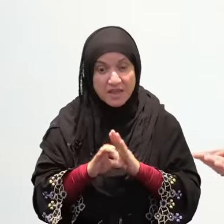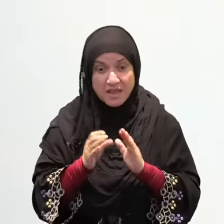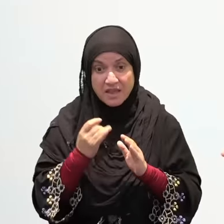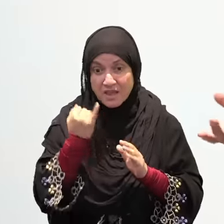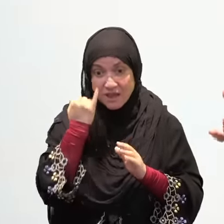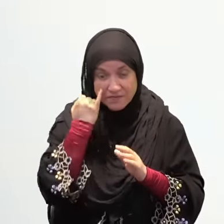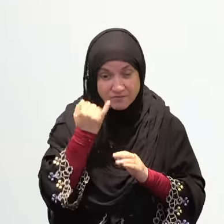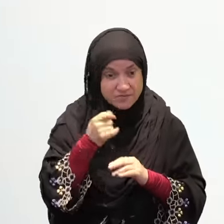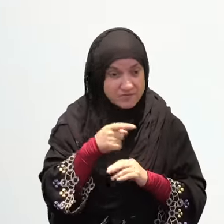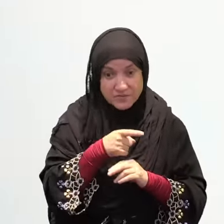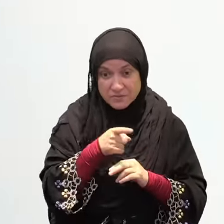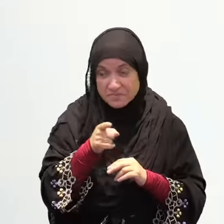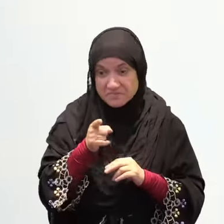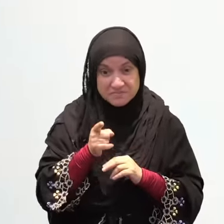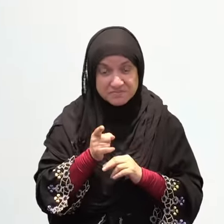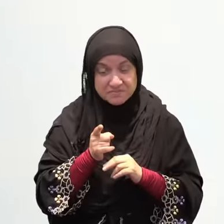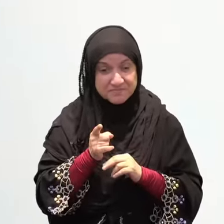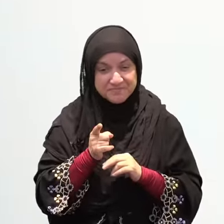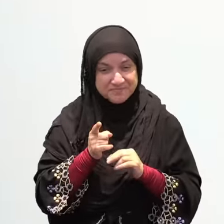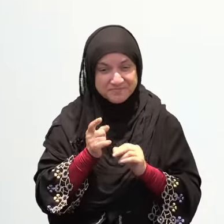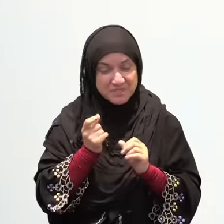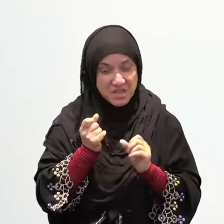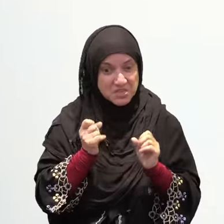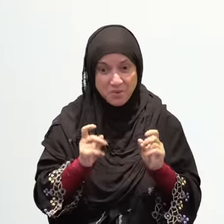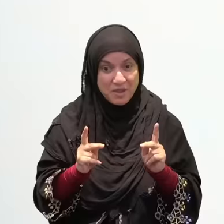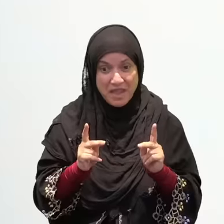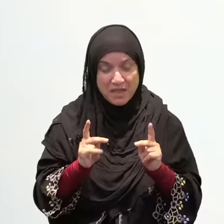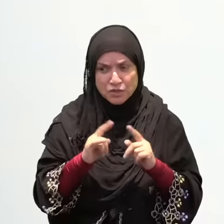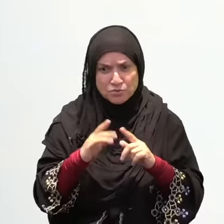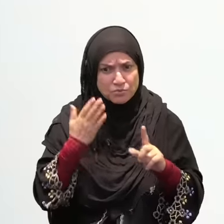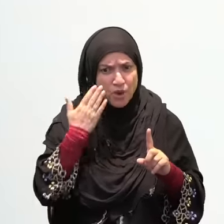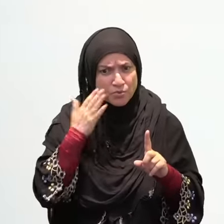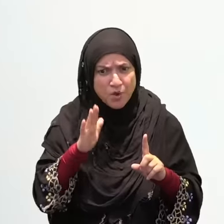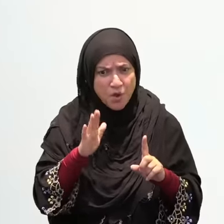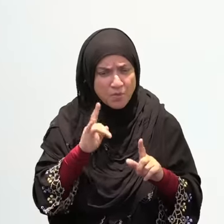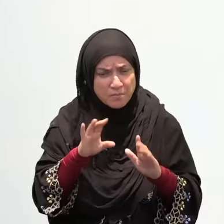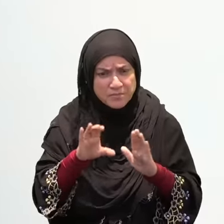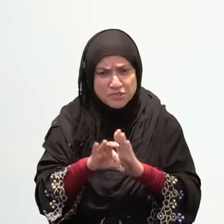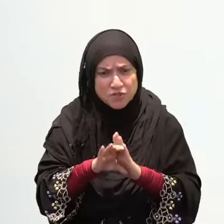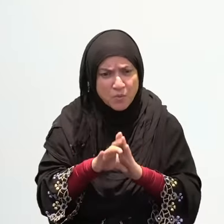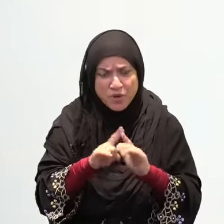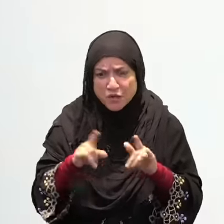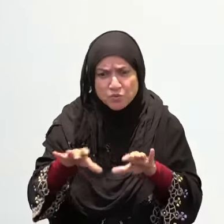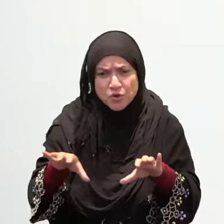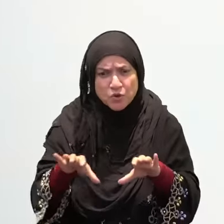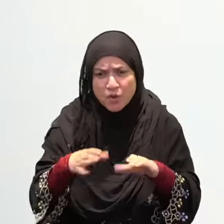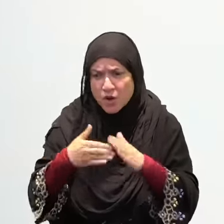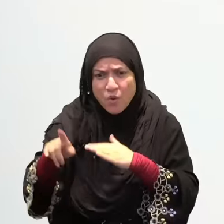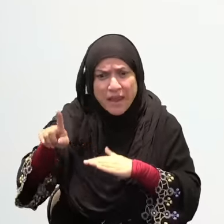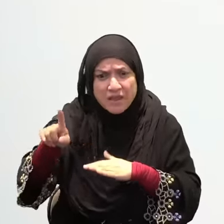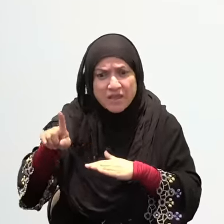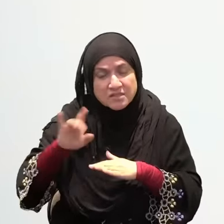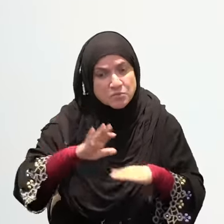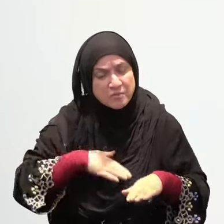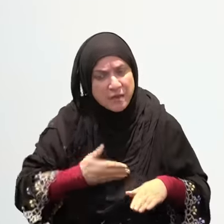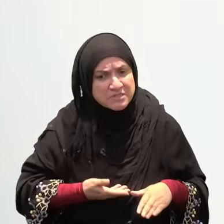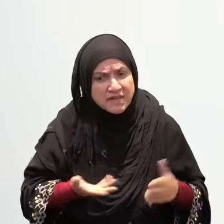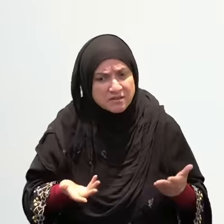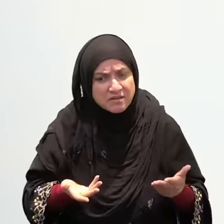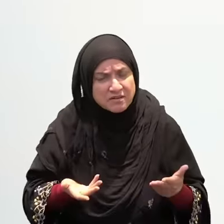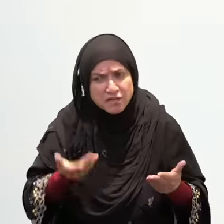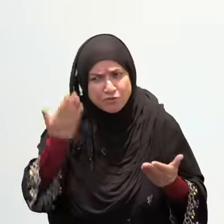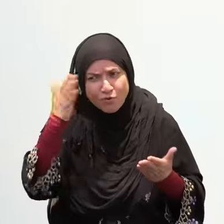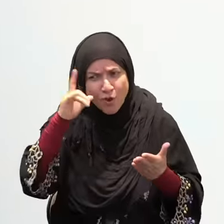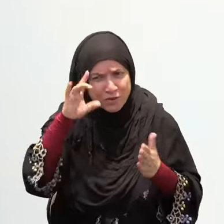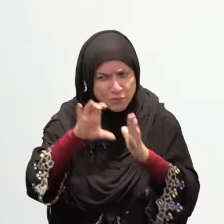ﷺ thought that maybe they were doing good things and that they were nourished upon righteousness and taking up a noble cause. Don't assume that. But look